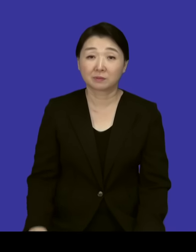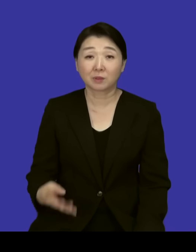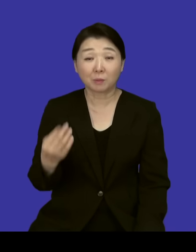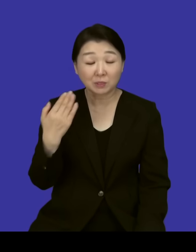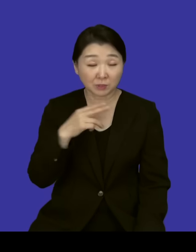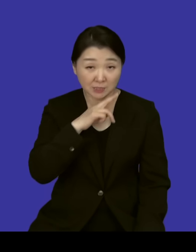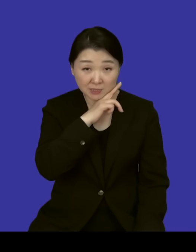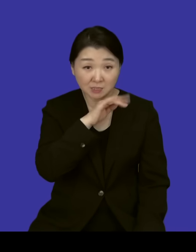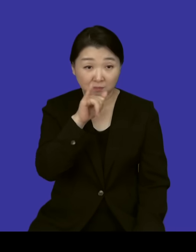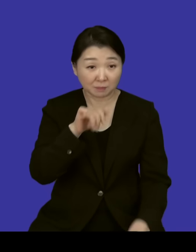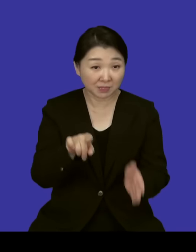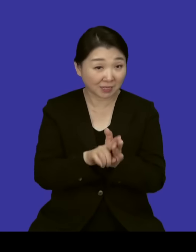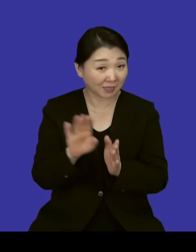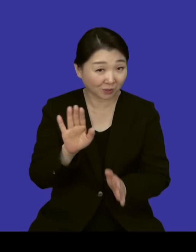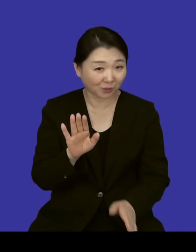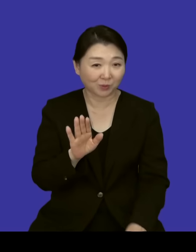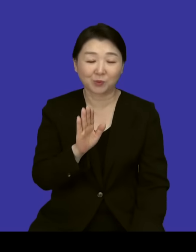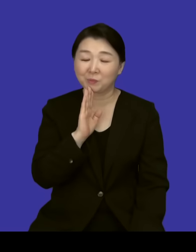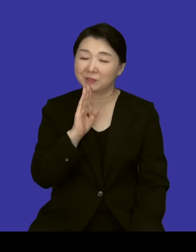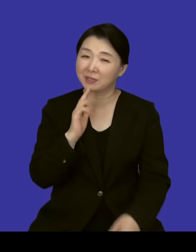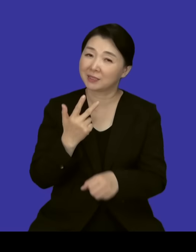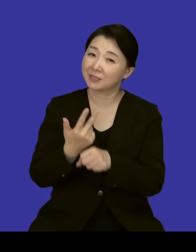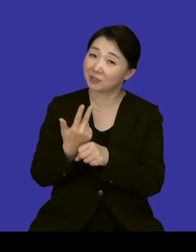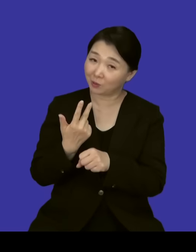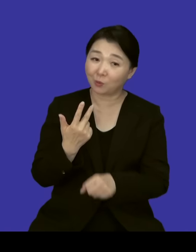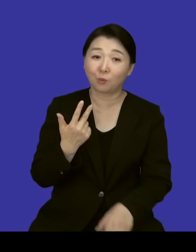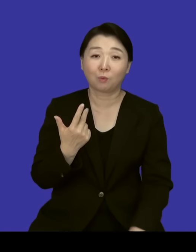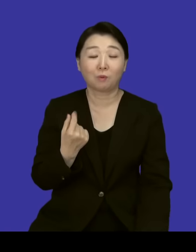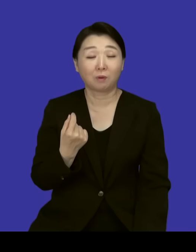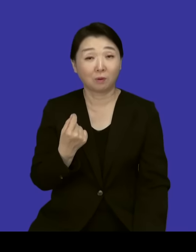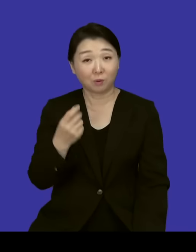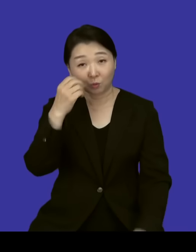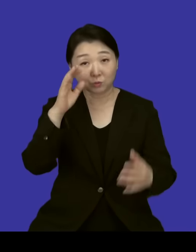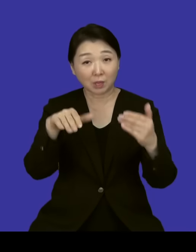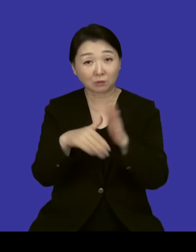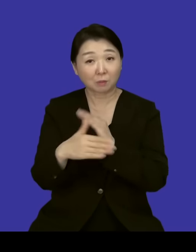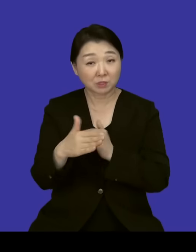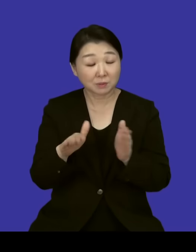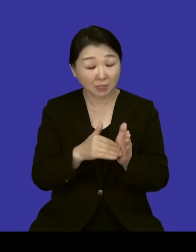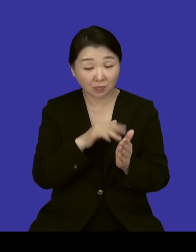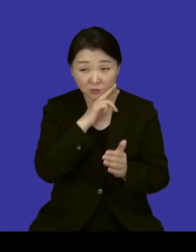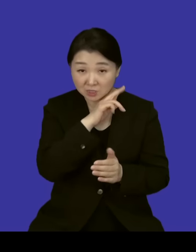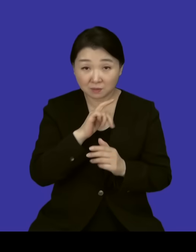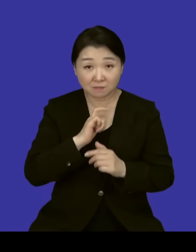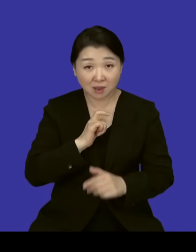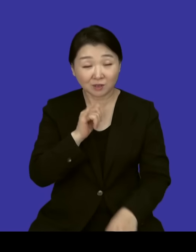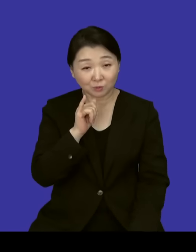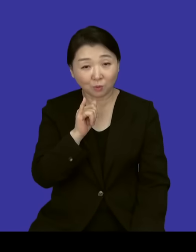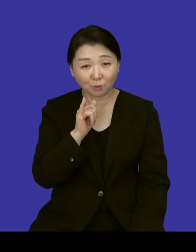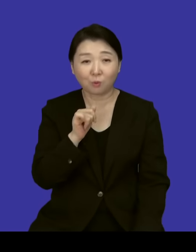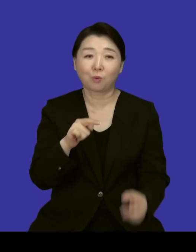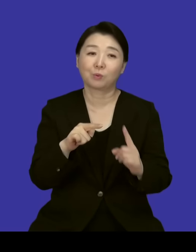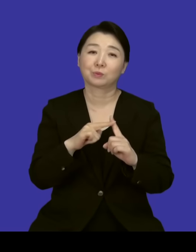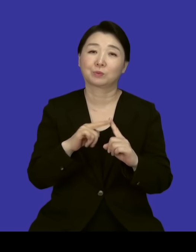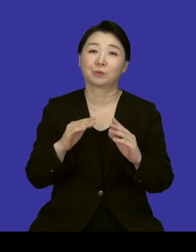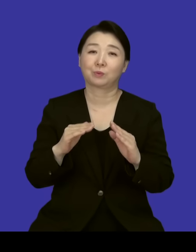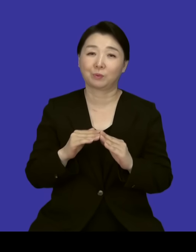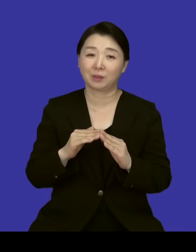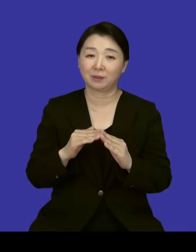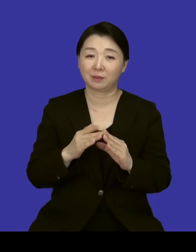계속 의심하셨어요? 네. 7년. 정말요? 네. 고등학교 때부터 지금까지 네. 계속 의심을 갖고 있었어요? 네, 교회를